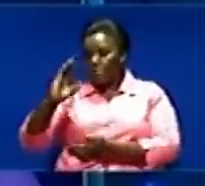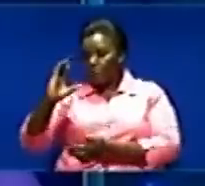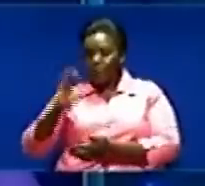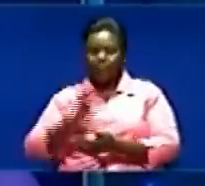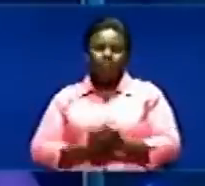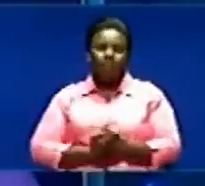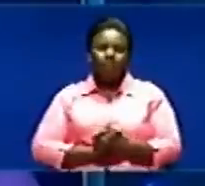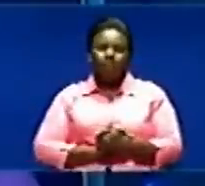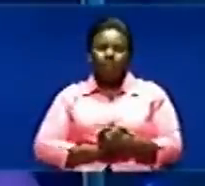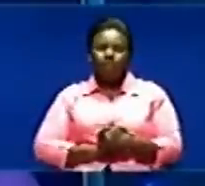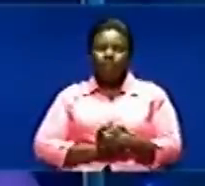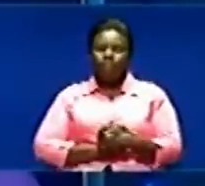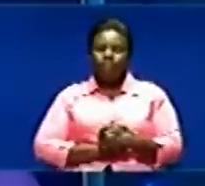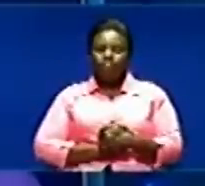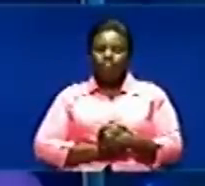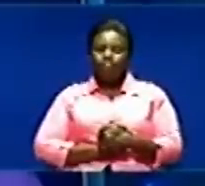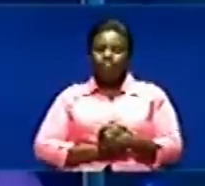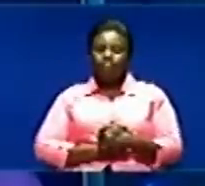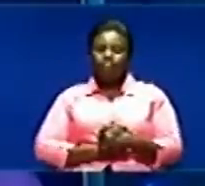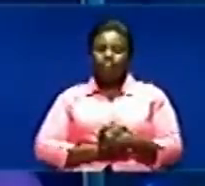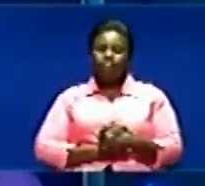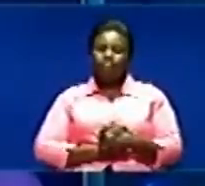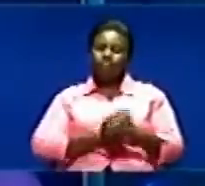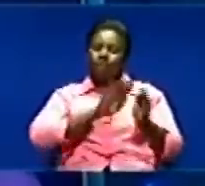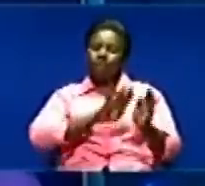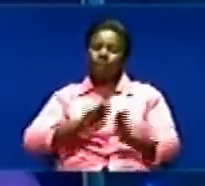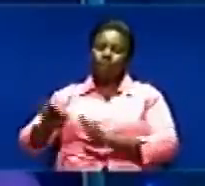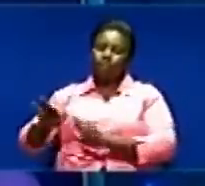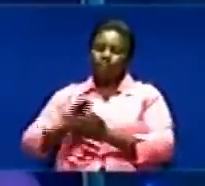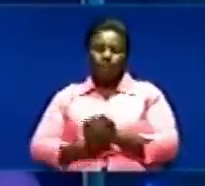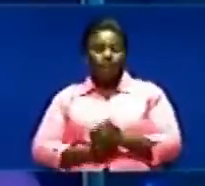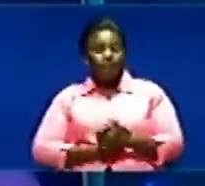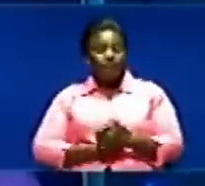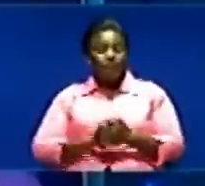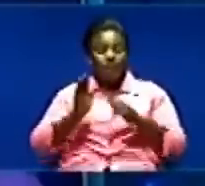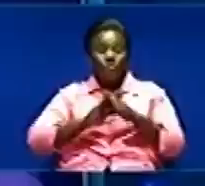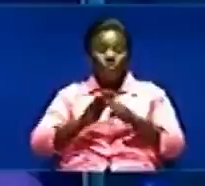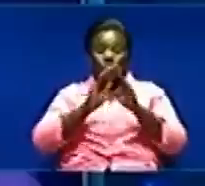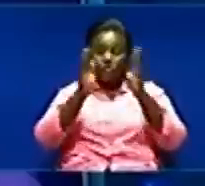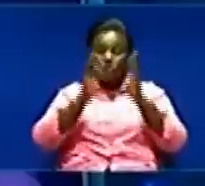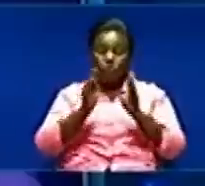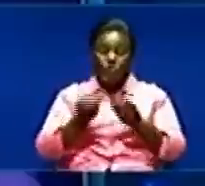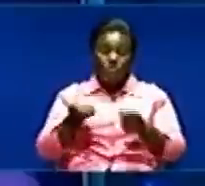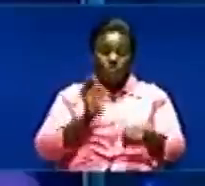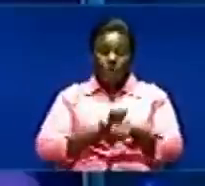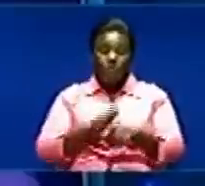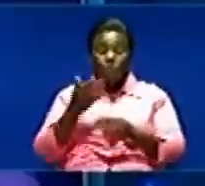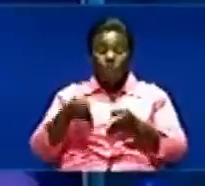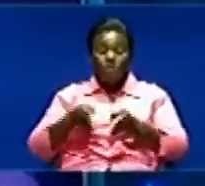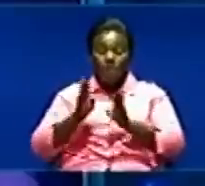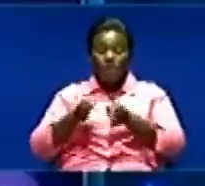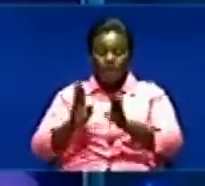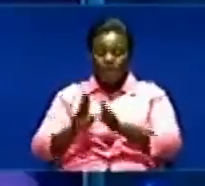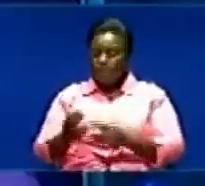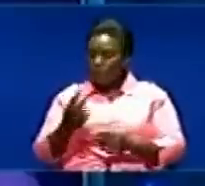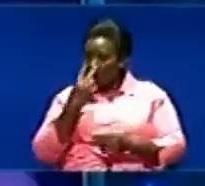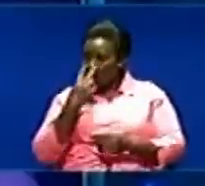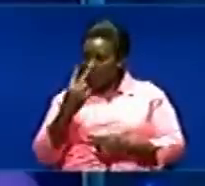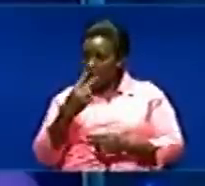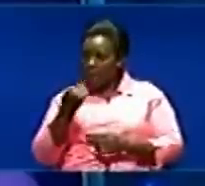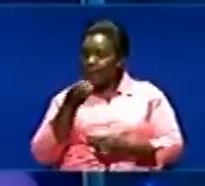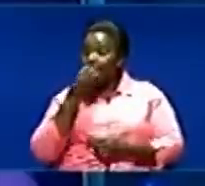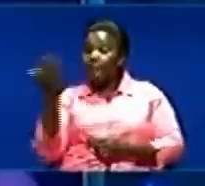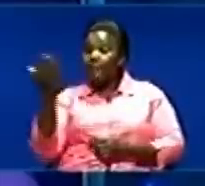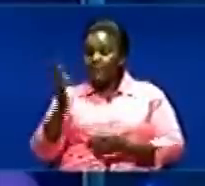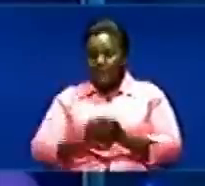tukisalia katika miundombinu ya barabara tugeukie taarifa nyingine, ambapo tunaelezwa kwamba hali